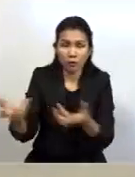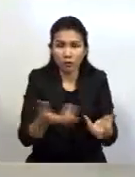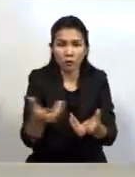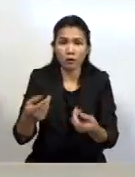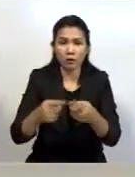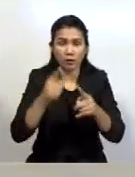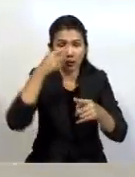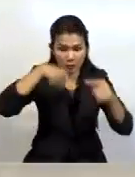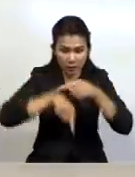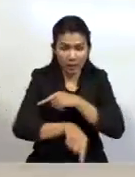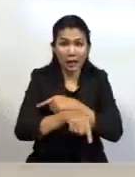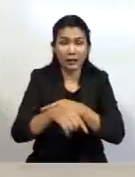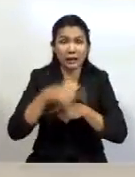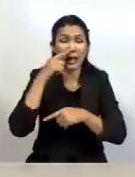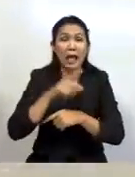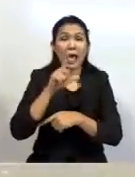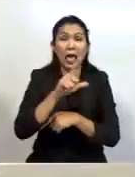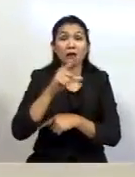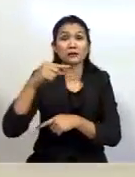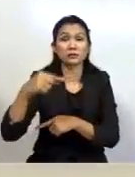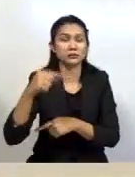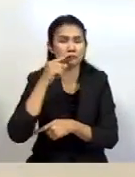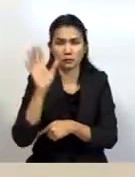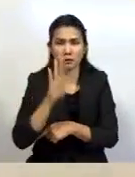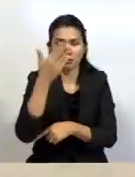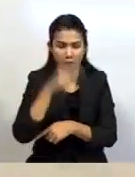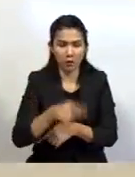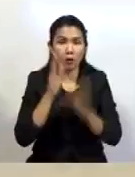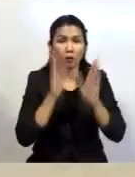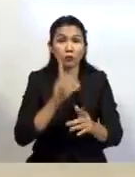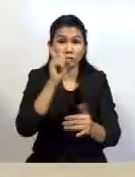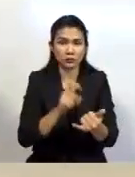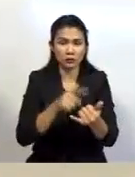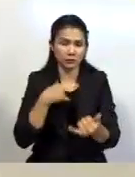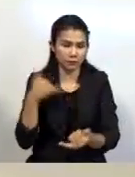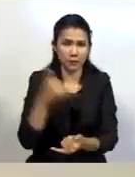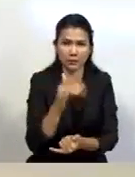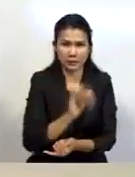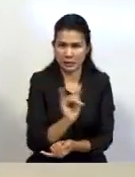ในพื้นที่ชั้น LG อย่างเด็ดขาดนะคะเนื่องจากเป็นจุดที่พบศพคนร้ายค่ะ